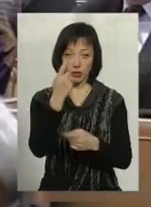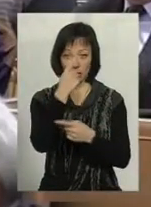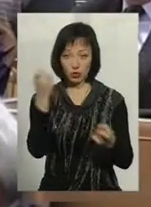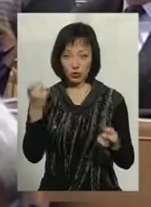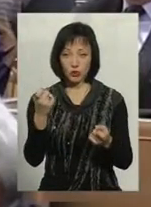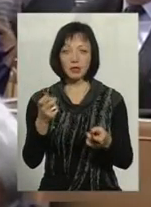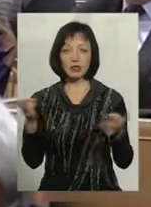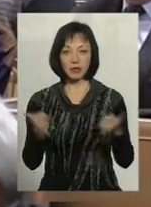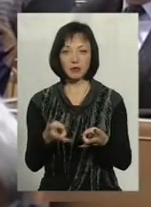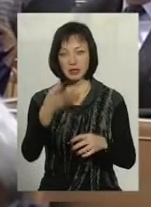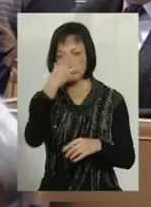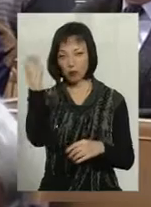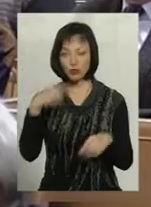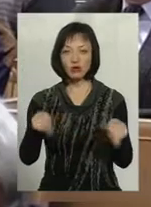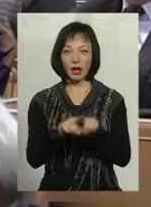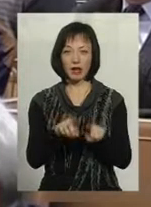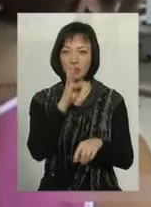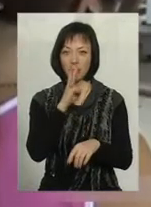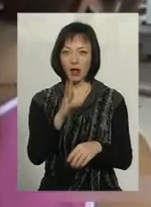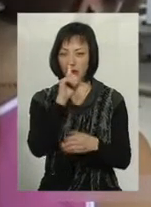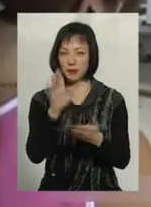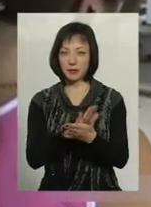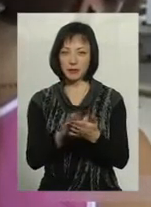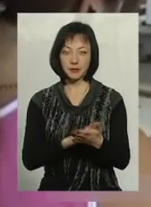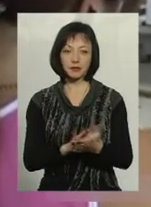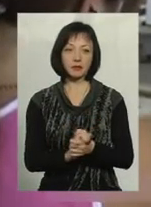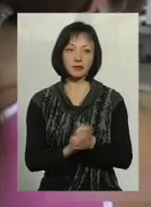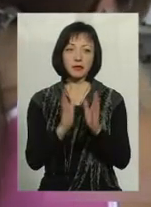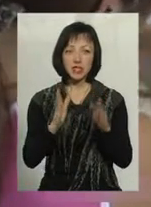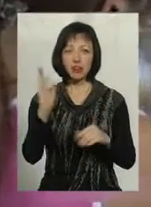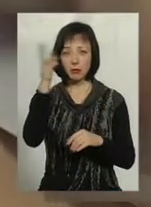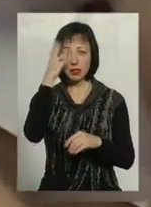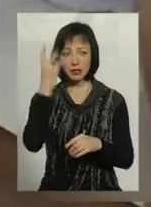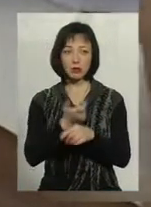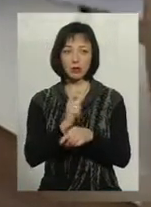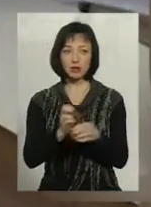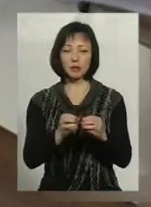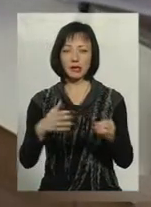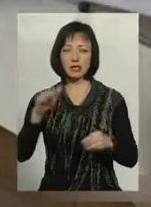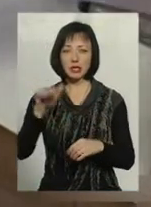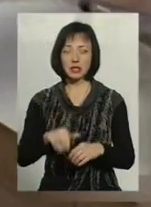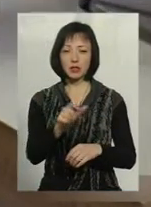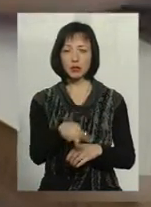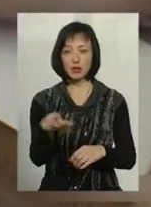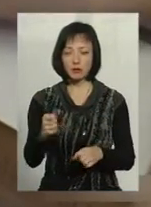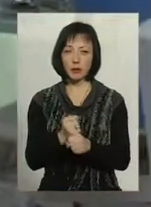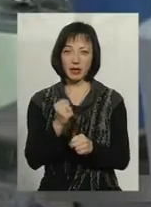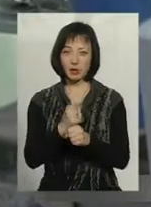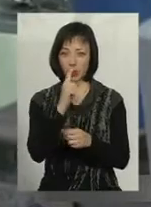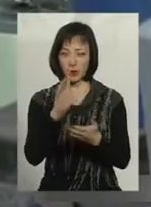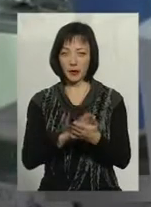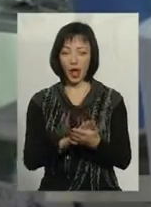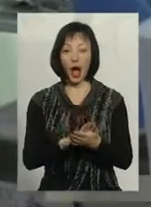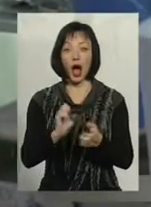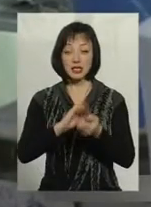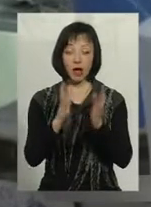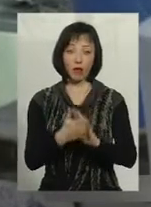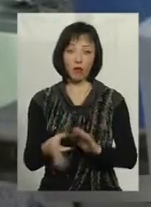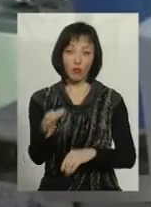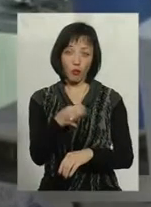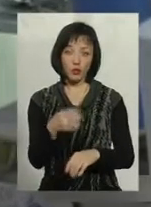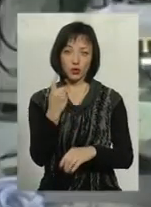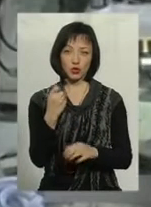підприємствах, підвищити ставки земельного податку, стежити, щоб акцизний і податок на нерухомість сплачувалися вчасно і в повному обсязі. Якщо